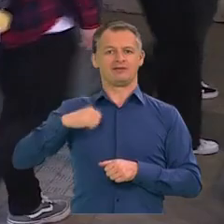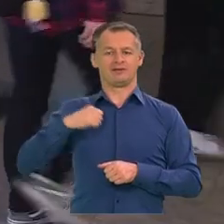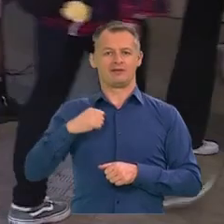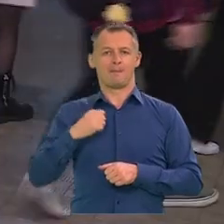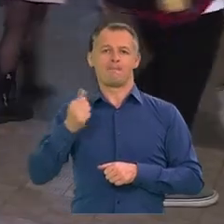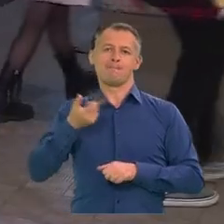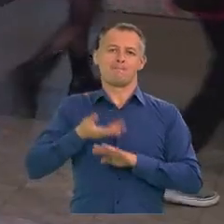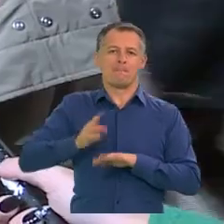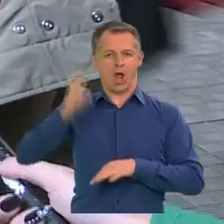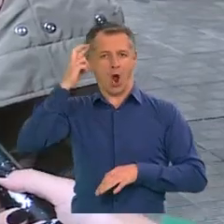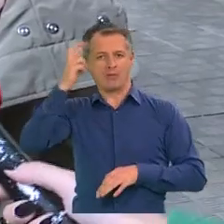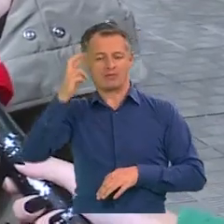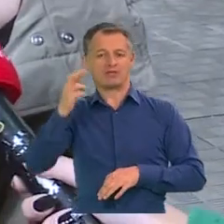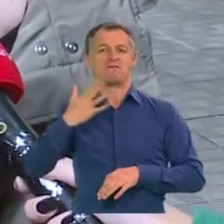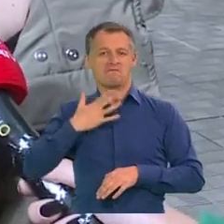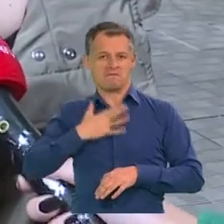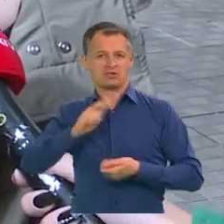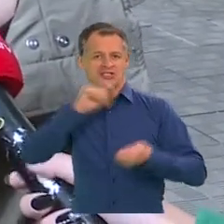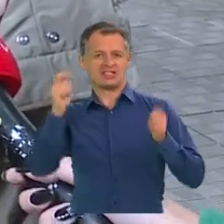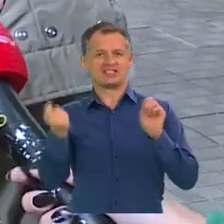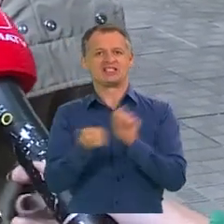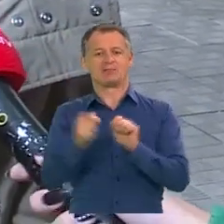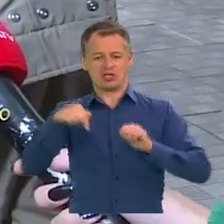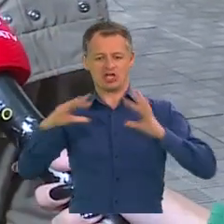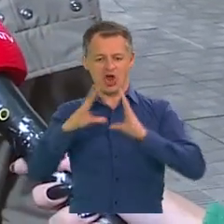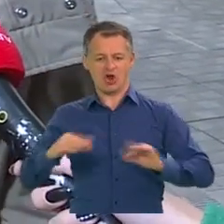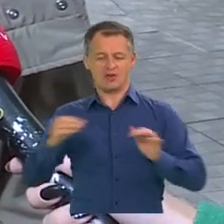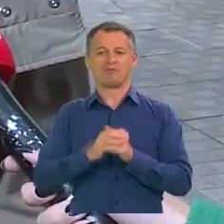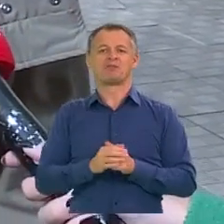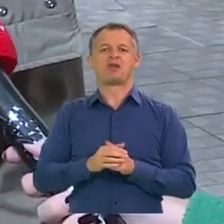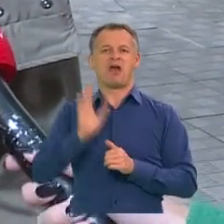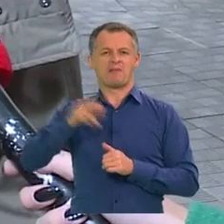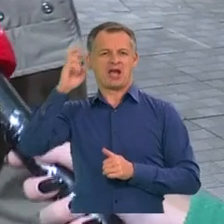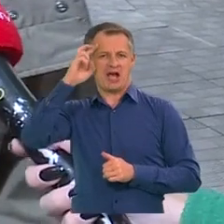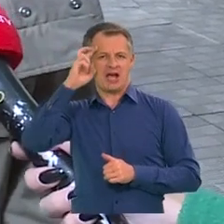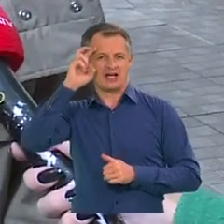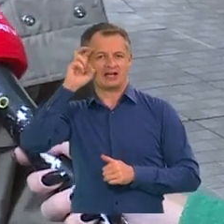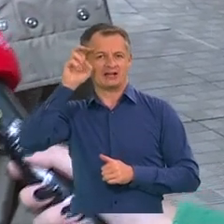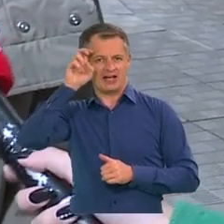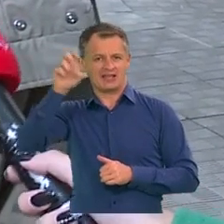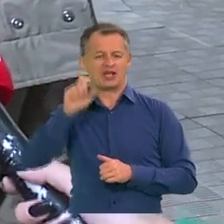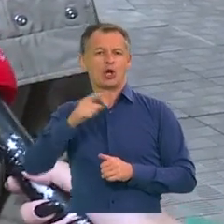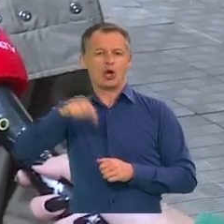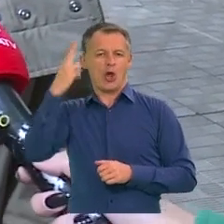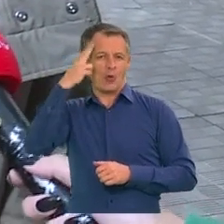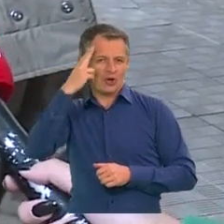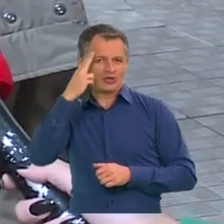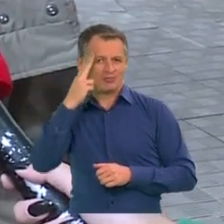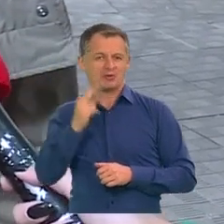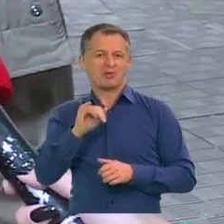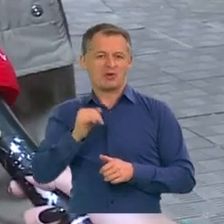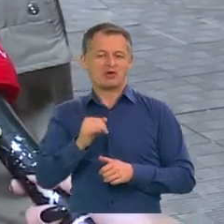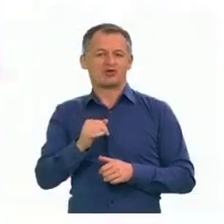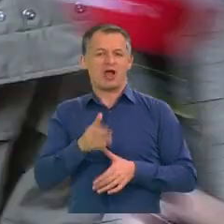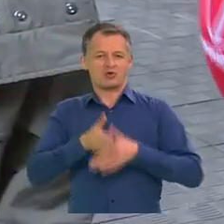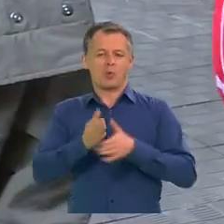să schimbe lucrurile. Avem încredere pentru că noi știm cum suntem și ne cunoaștem și ne bazăm unii pe alții, că o să